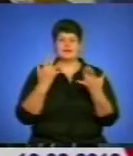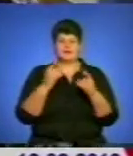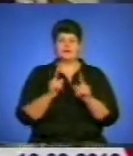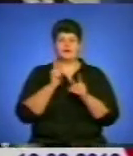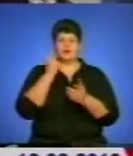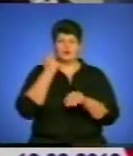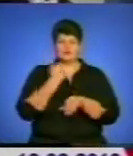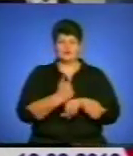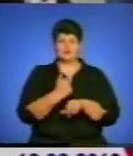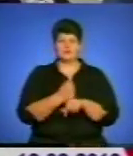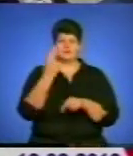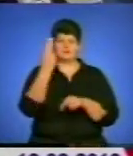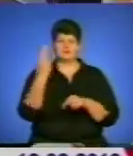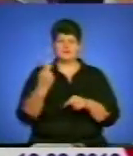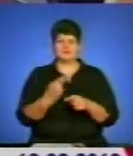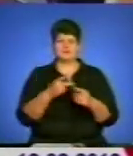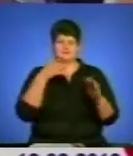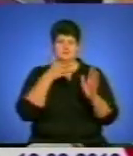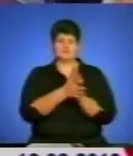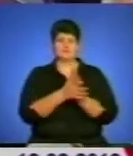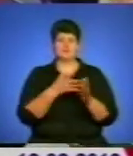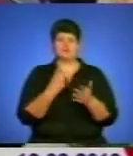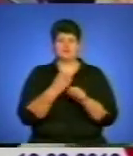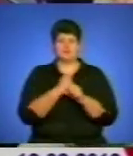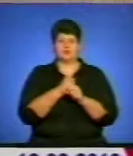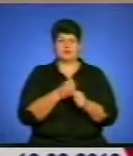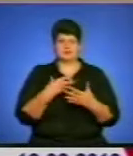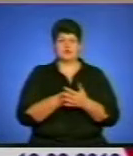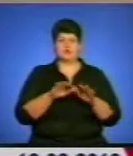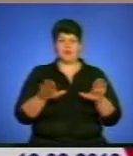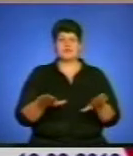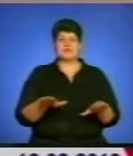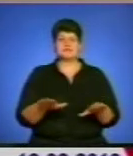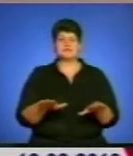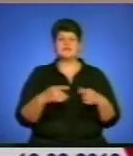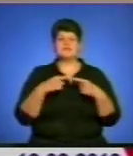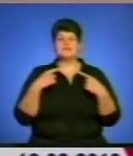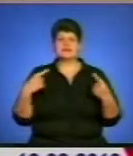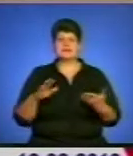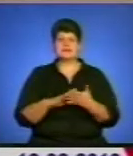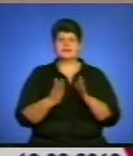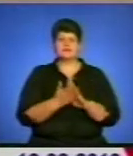які говорять, що перед вами людина, яка у роботі на своєму місці. В різних ситуаціях він має бути різним. Він має бути